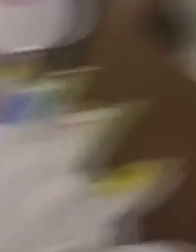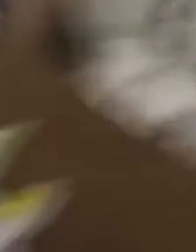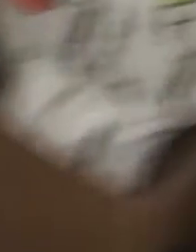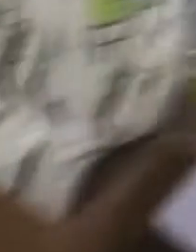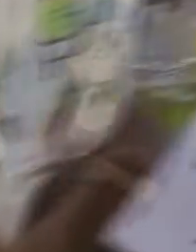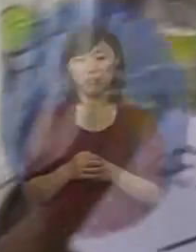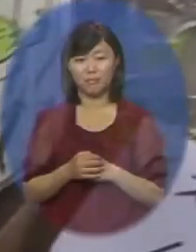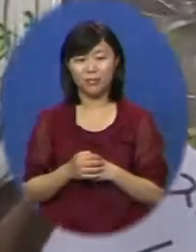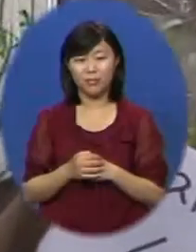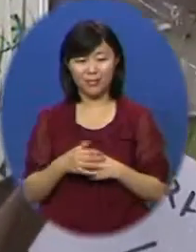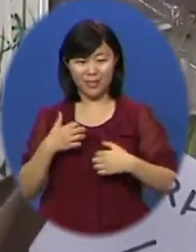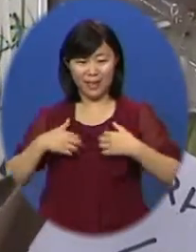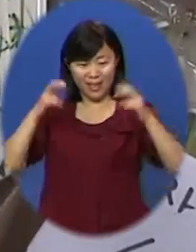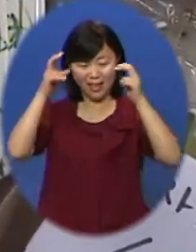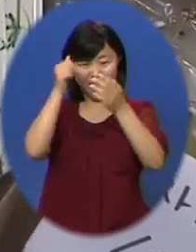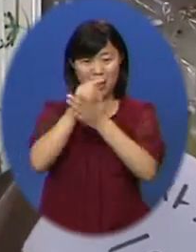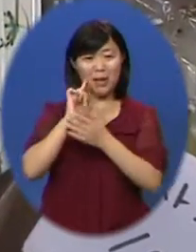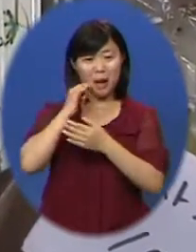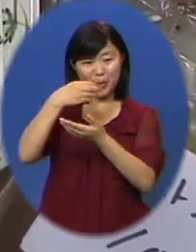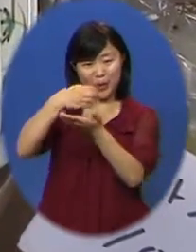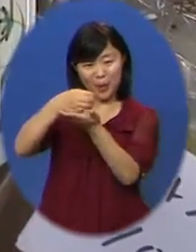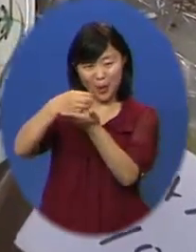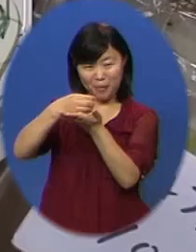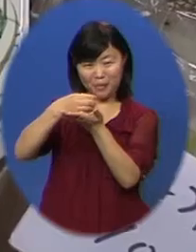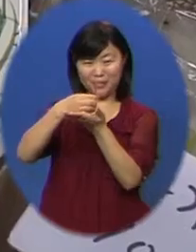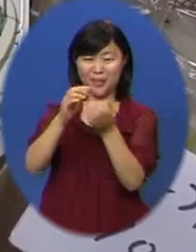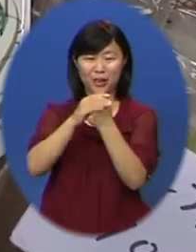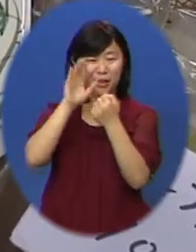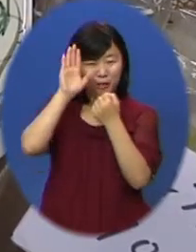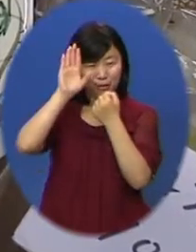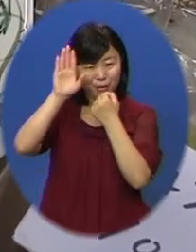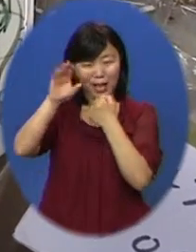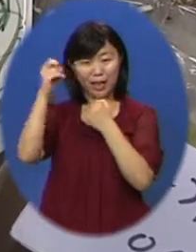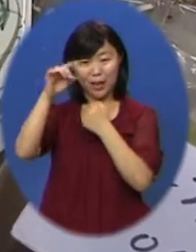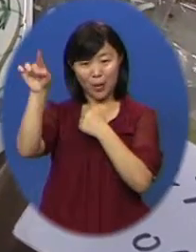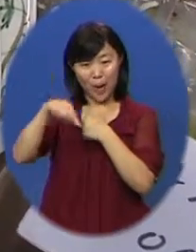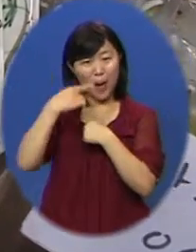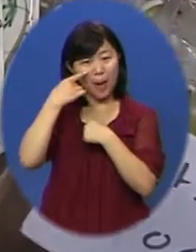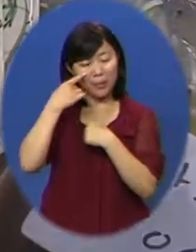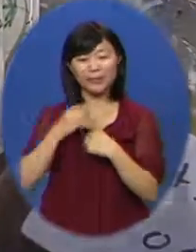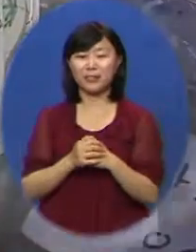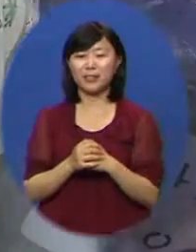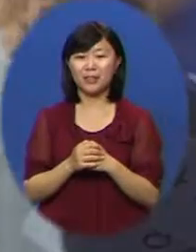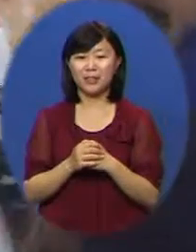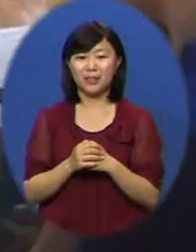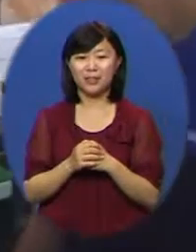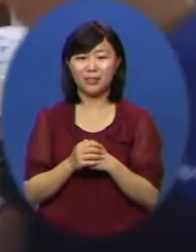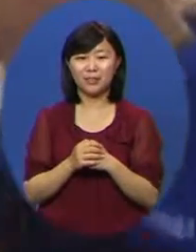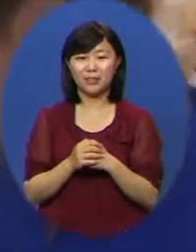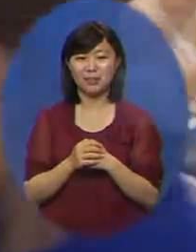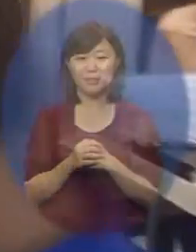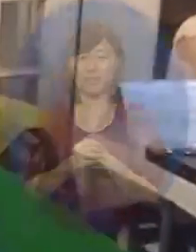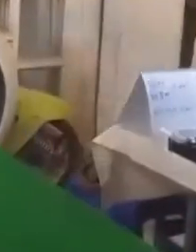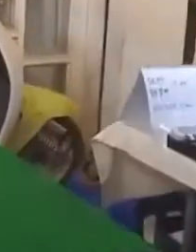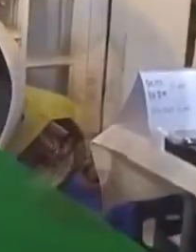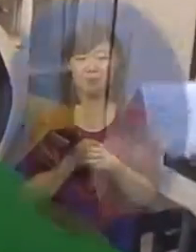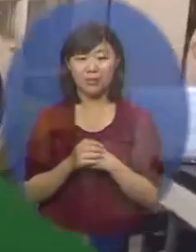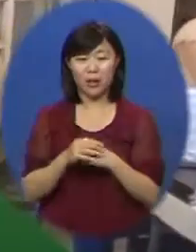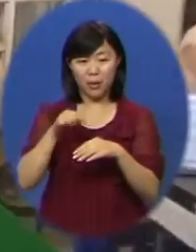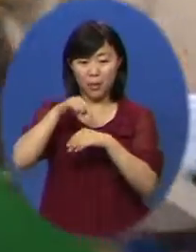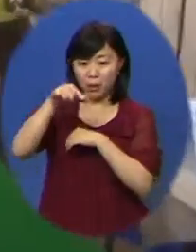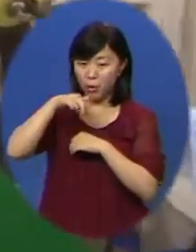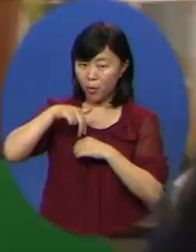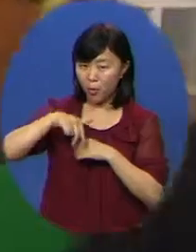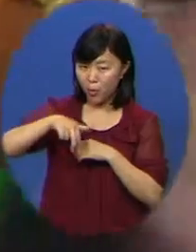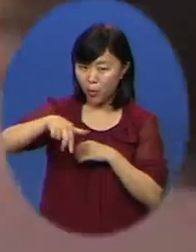가능. 유쾌한 사장님과 예쁜 컵들. 나중에도 다시 와야지. 아, 진짜? 밖으로 나와 걷다